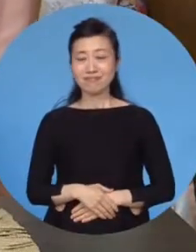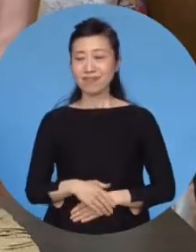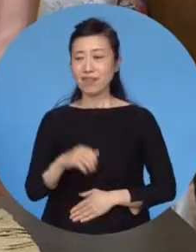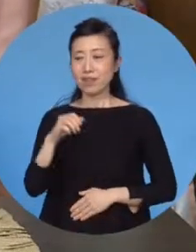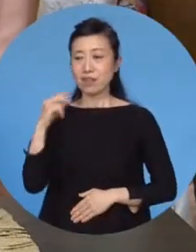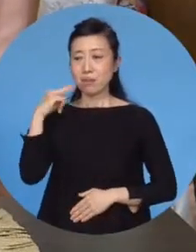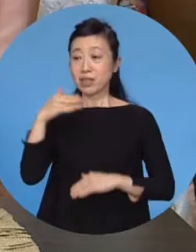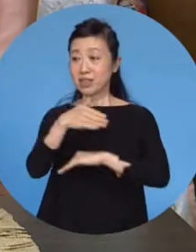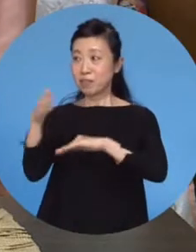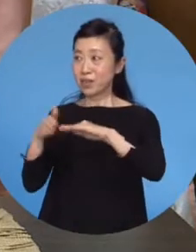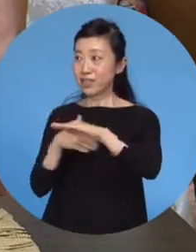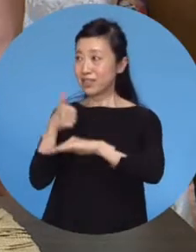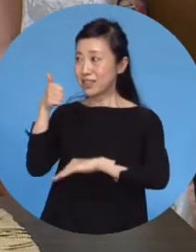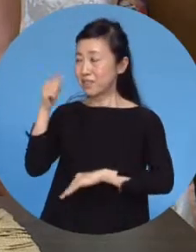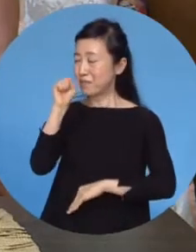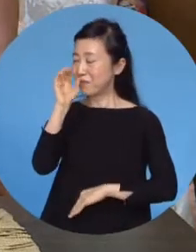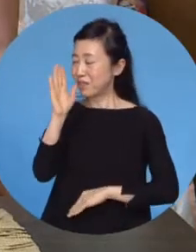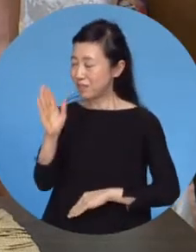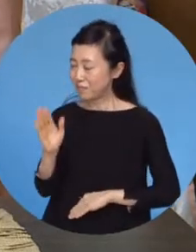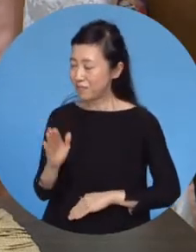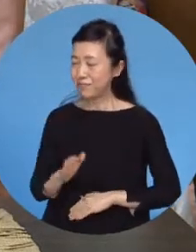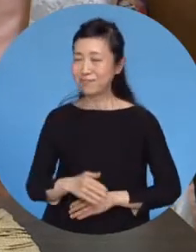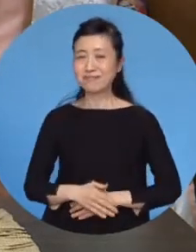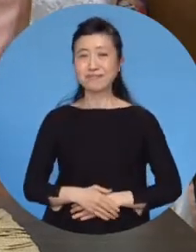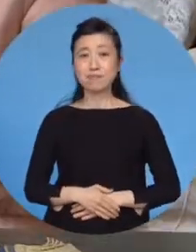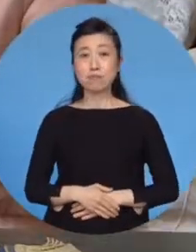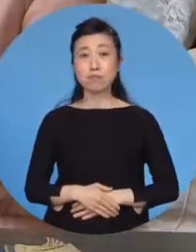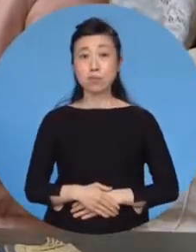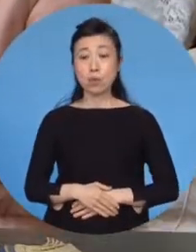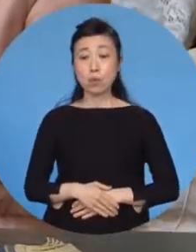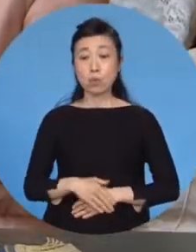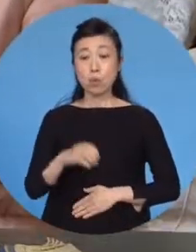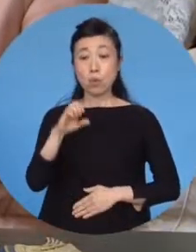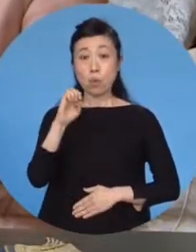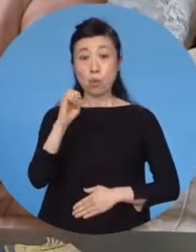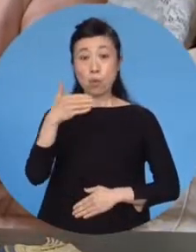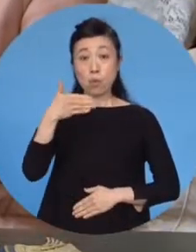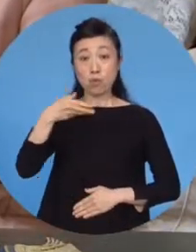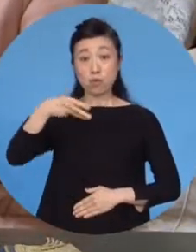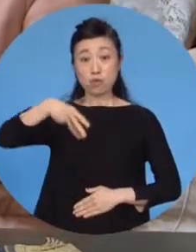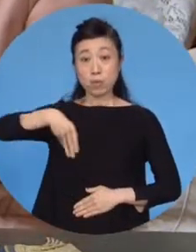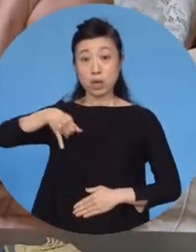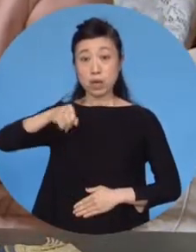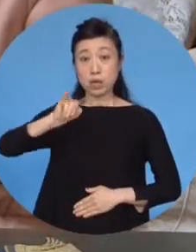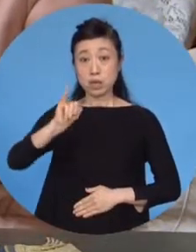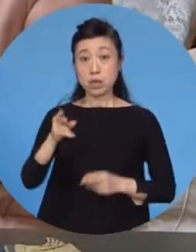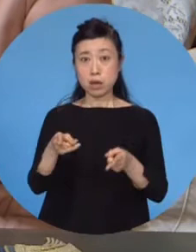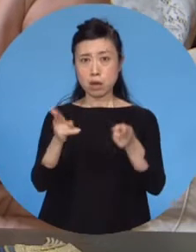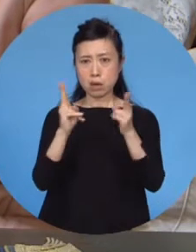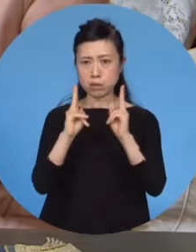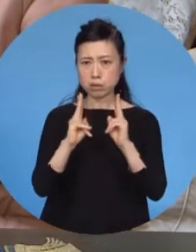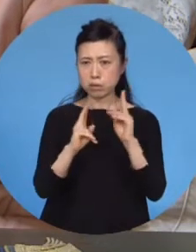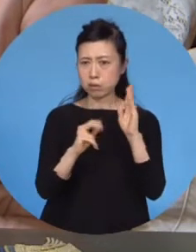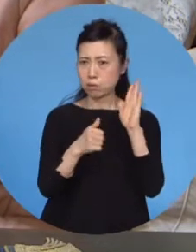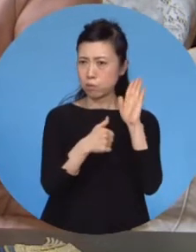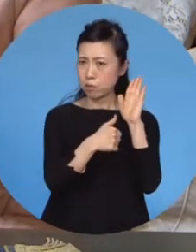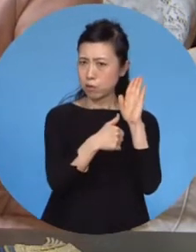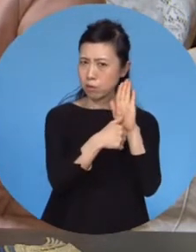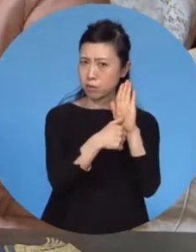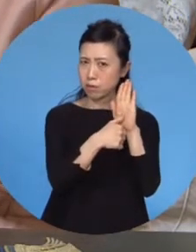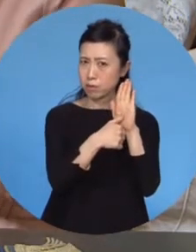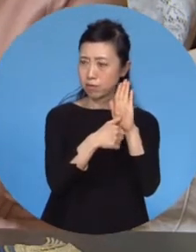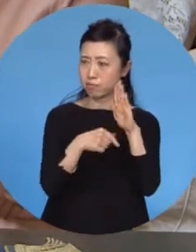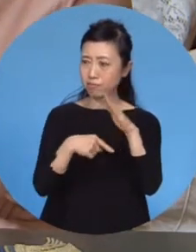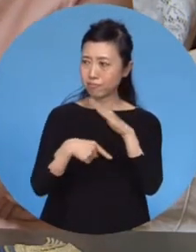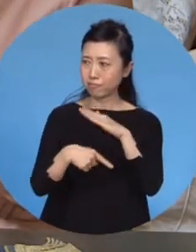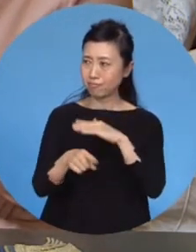松島さん、今日はよろしくお願いします。 はいはい。 この奥前橋がどうしてこういう名前な